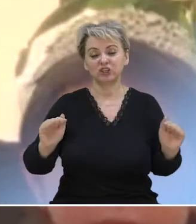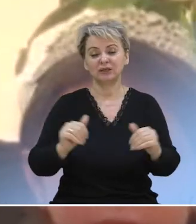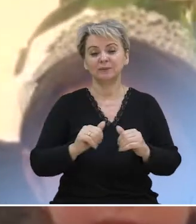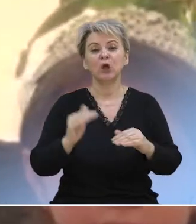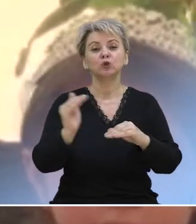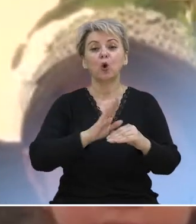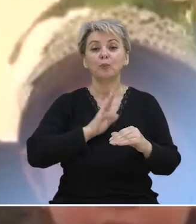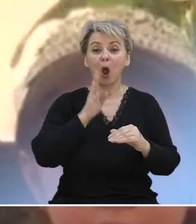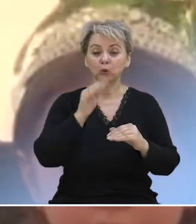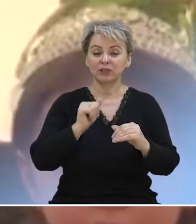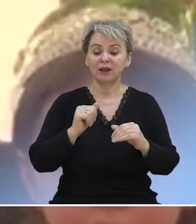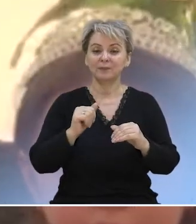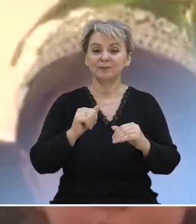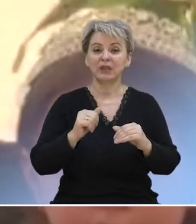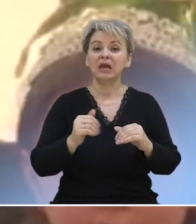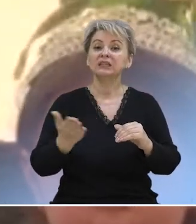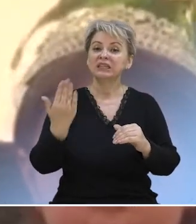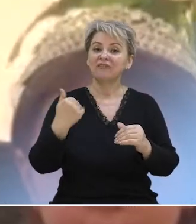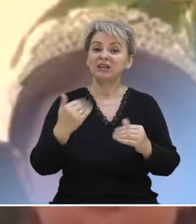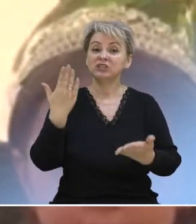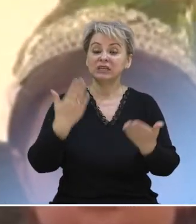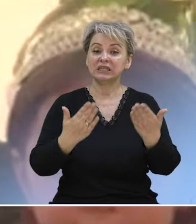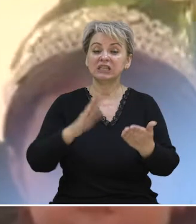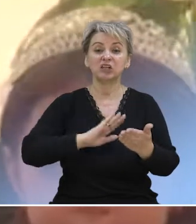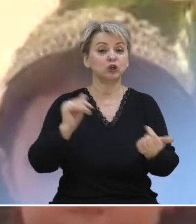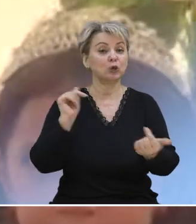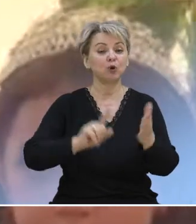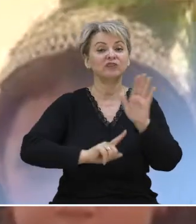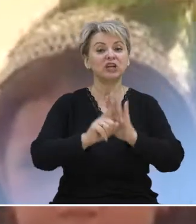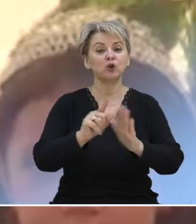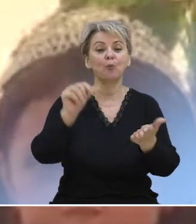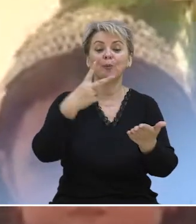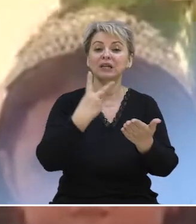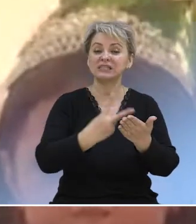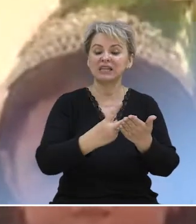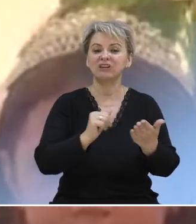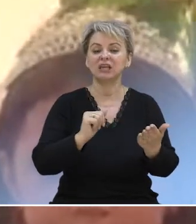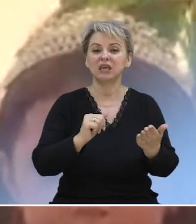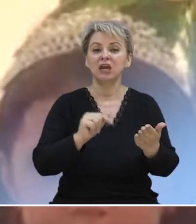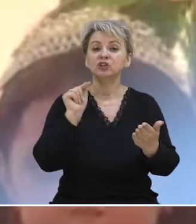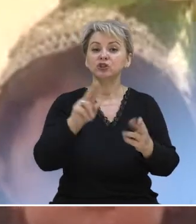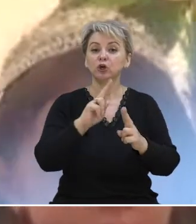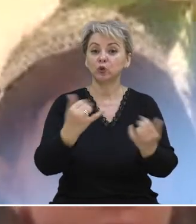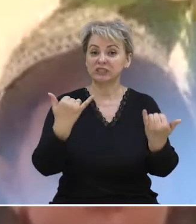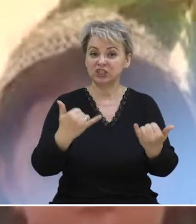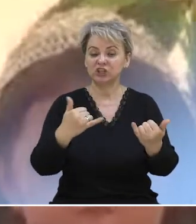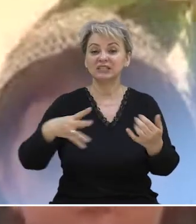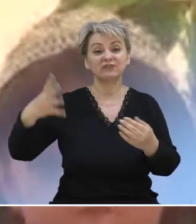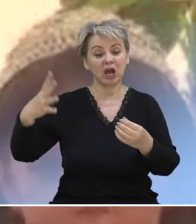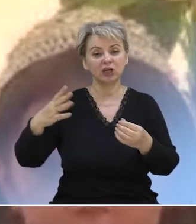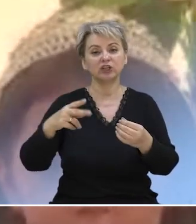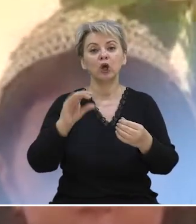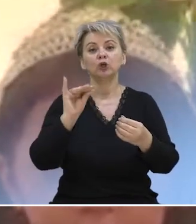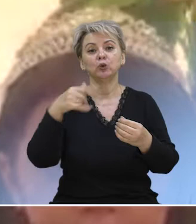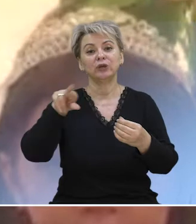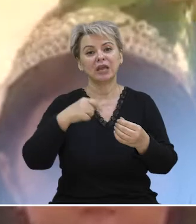милые девочки. Доброе утро. Юрий, давайте, если вы не против, начнем с представления тех, кто у нас сейчас в